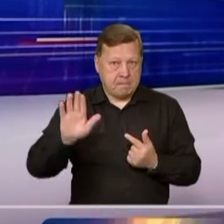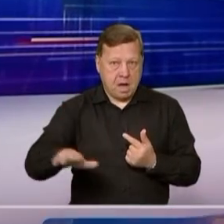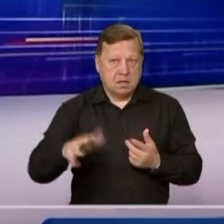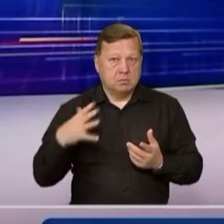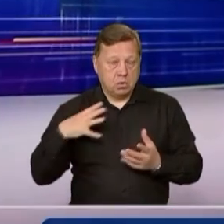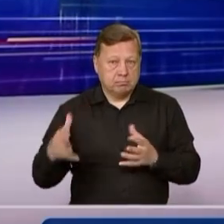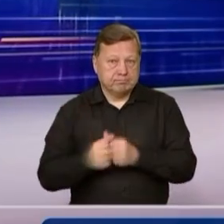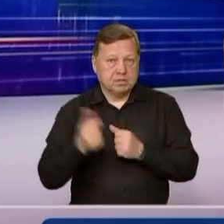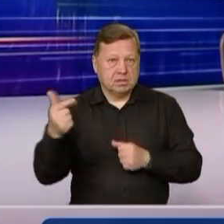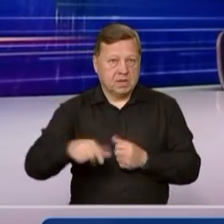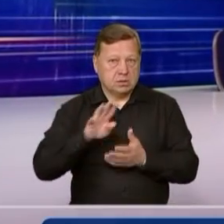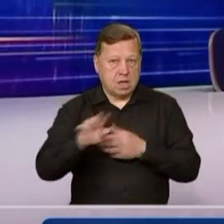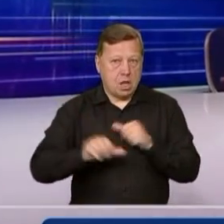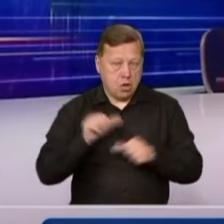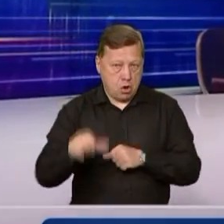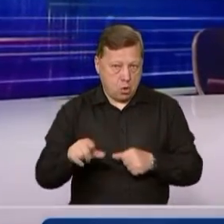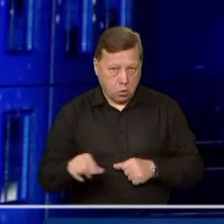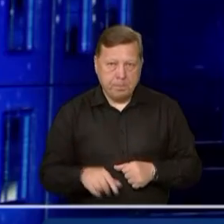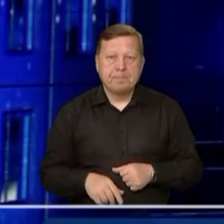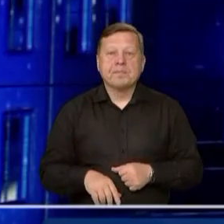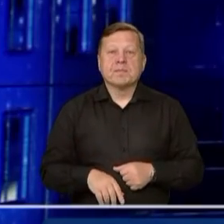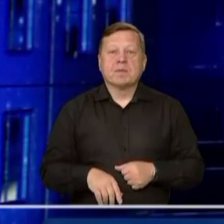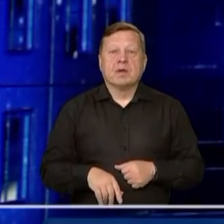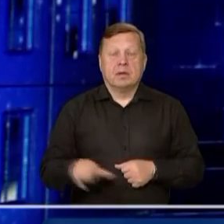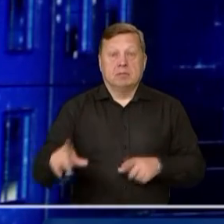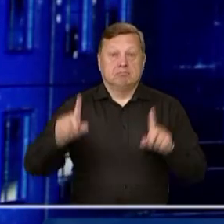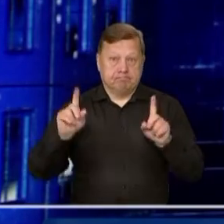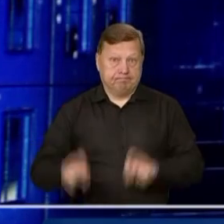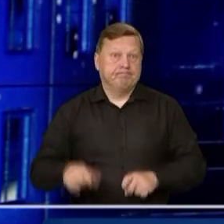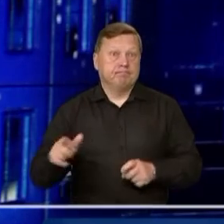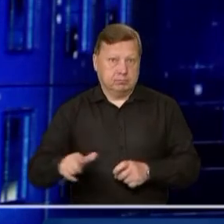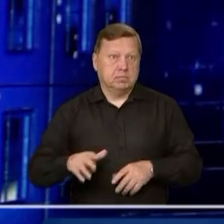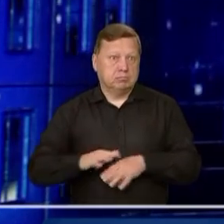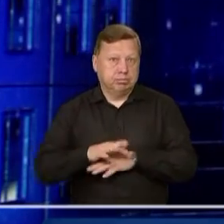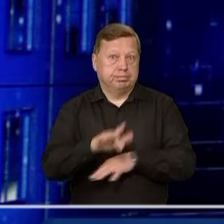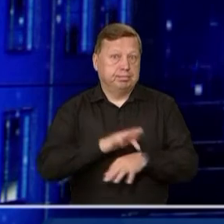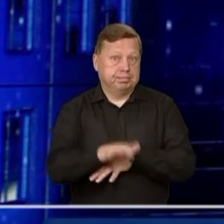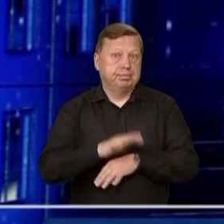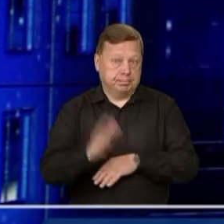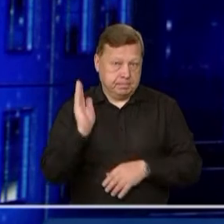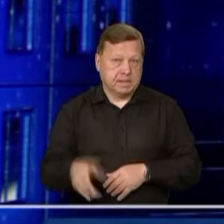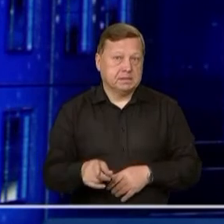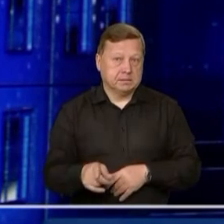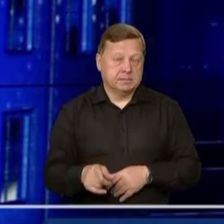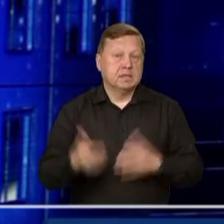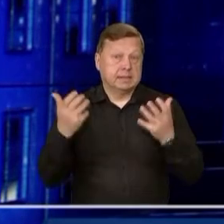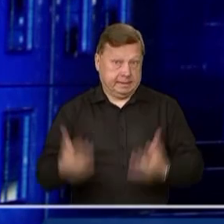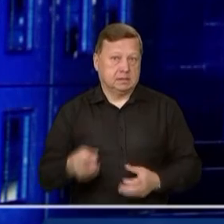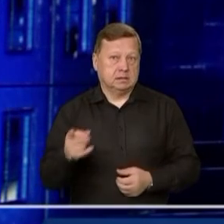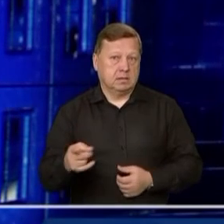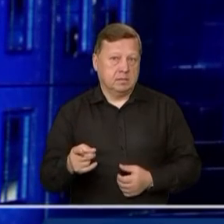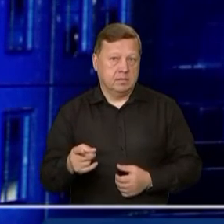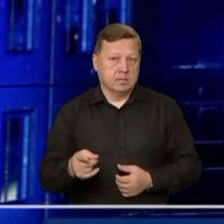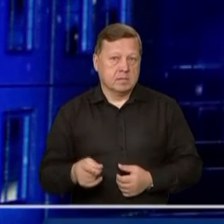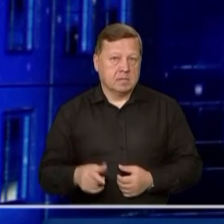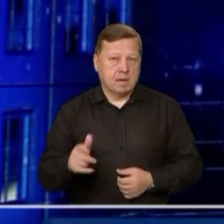w 2014 roku, rozpoczyna ich eksploatację i rozpoczyna od tego, że chce bardzo uzyskać